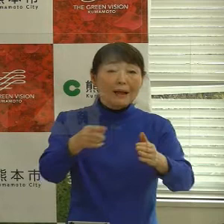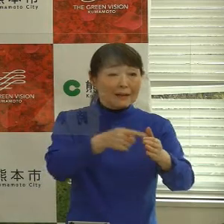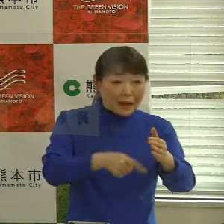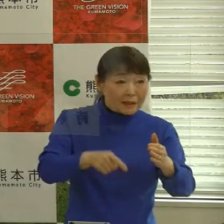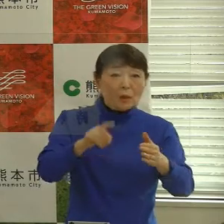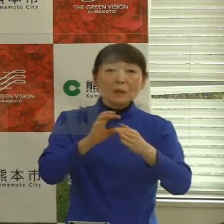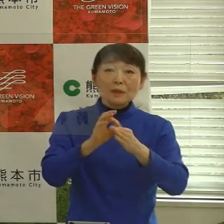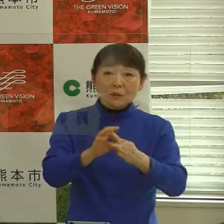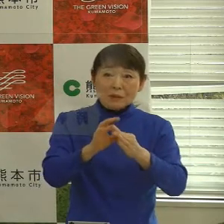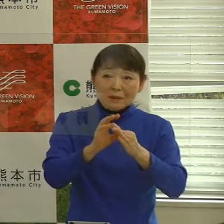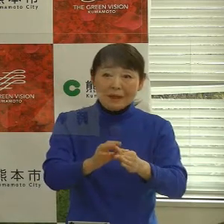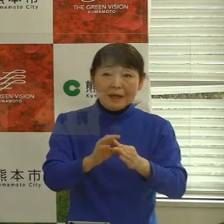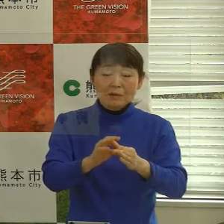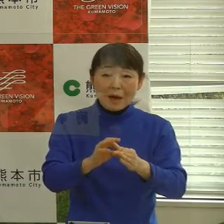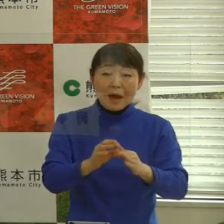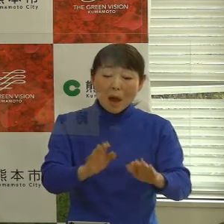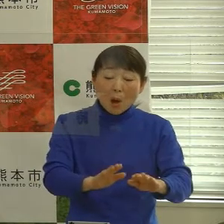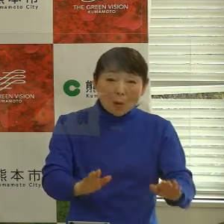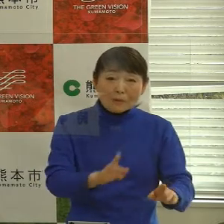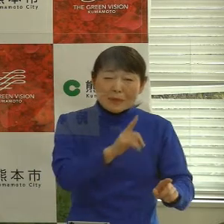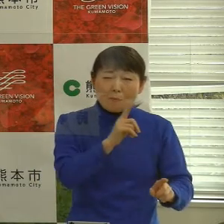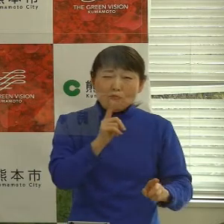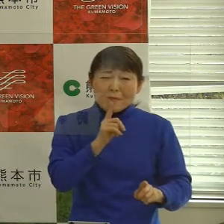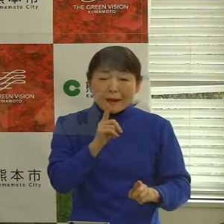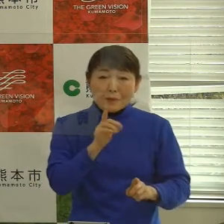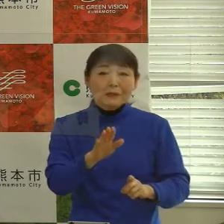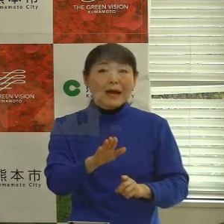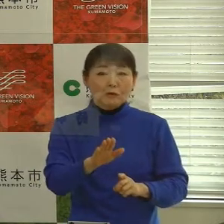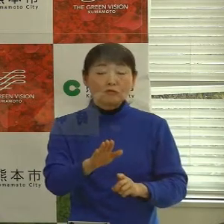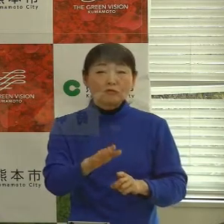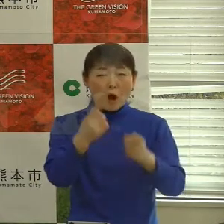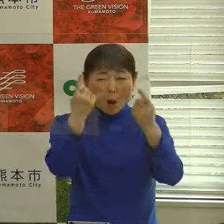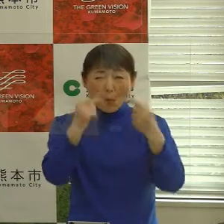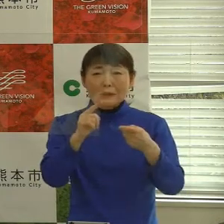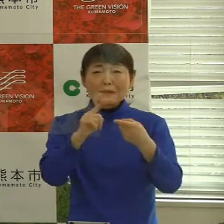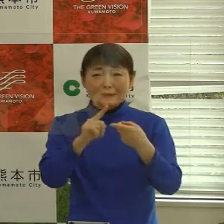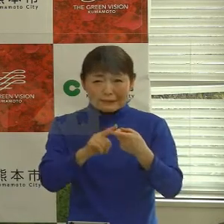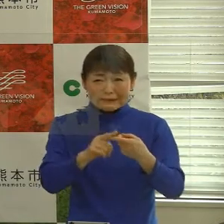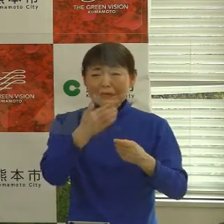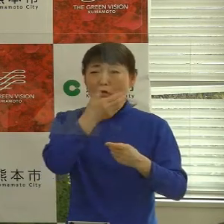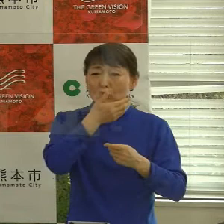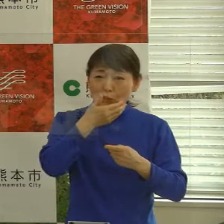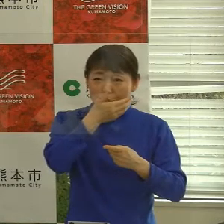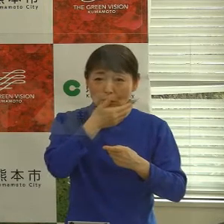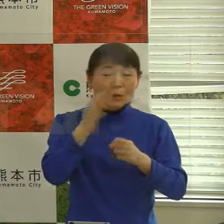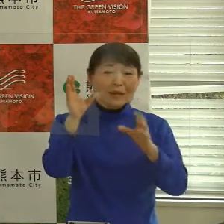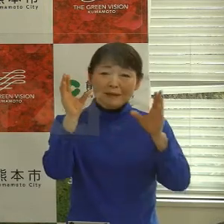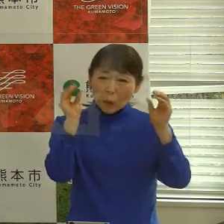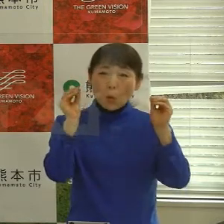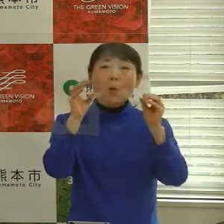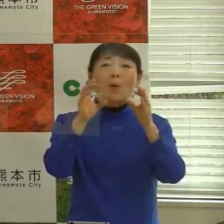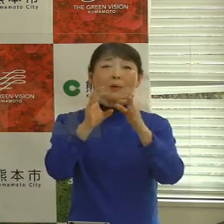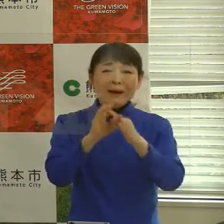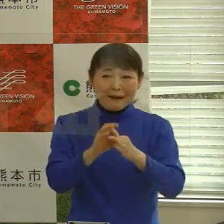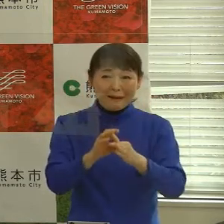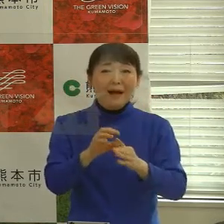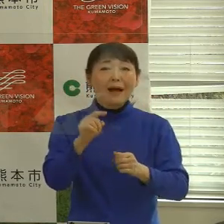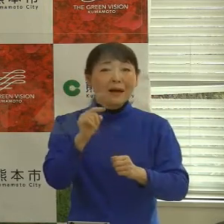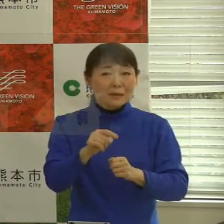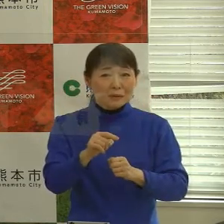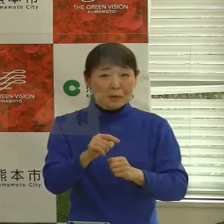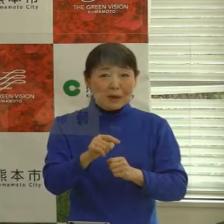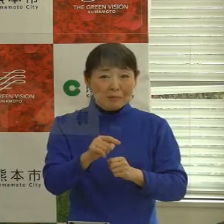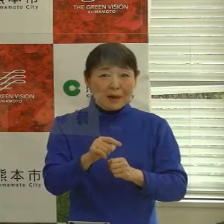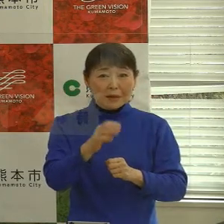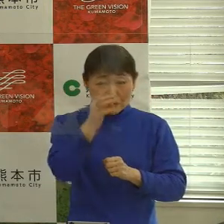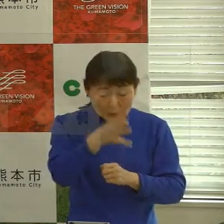りそういうお子さんの、プライバシー非常に個人的で重要な情報でありますためですね、それはぜひ